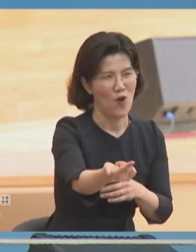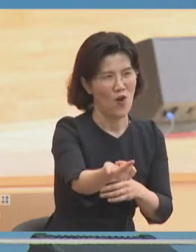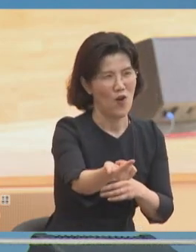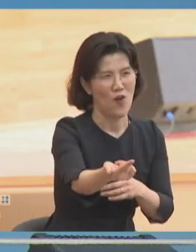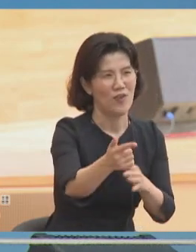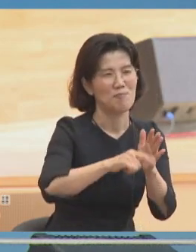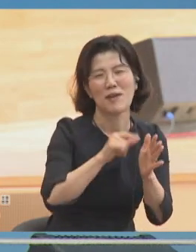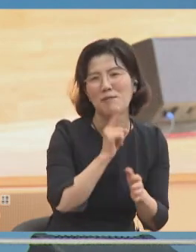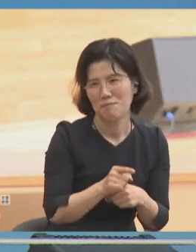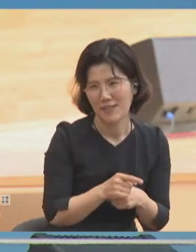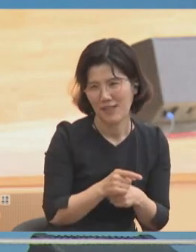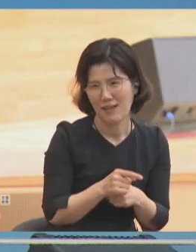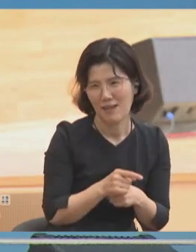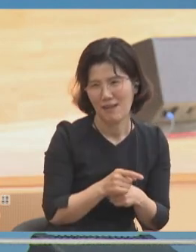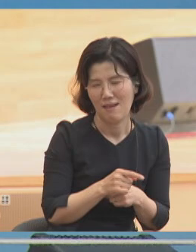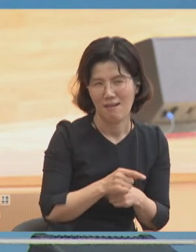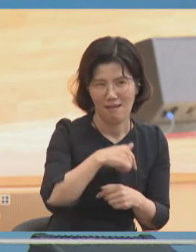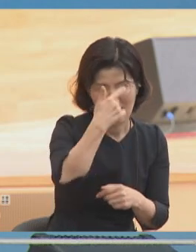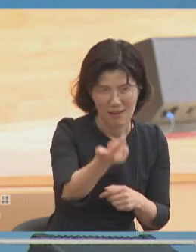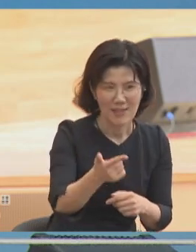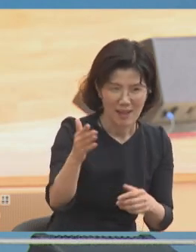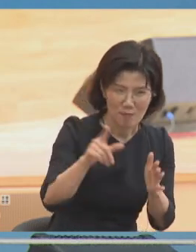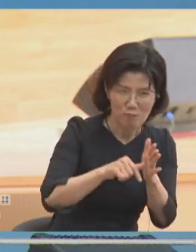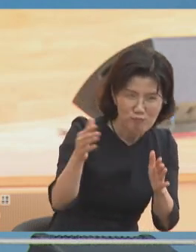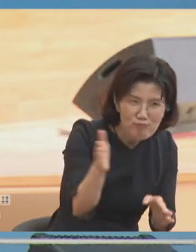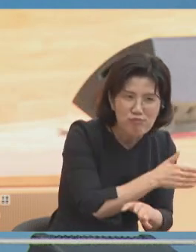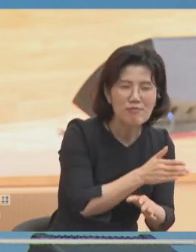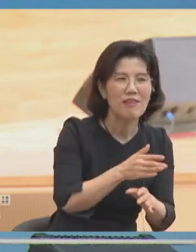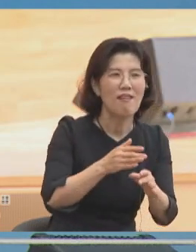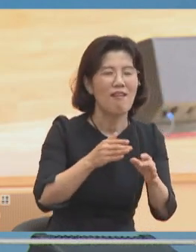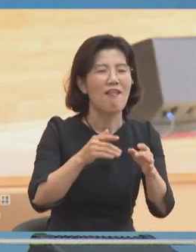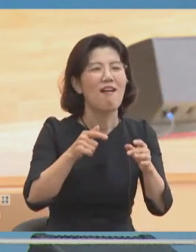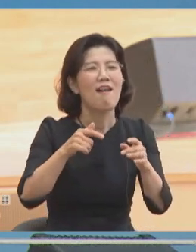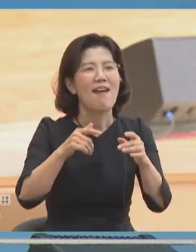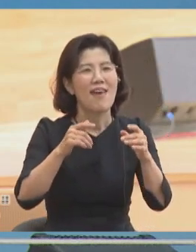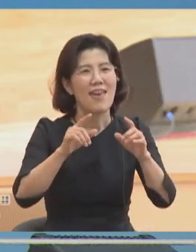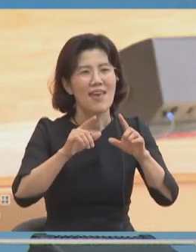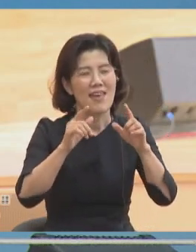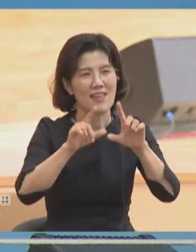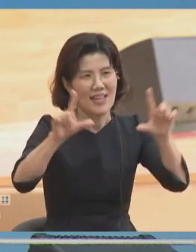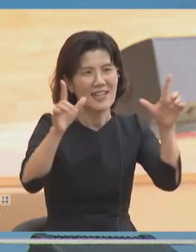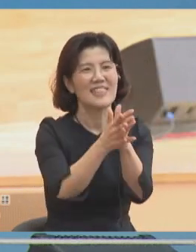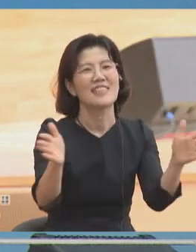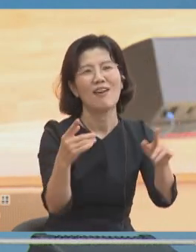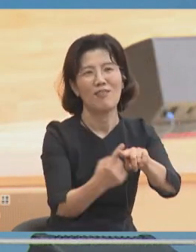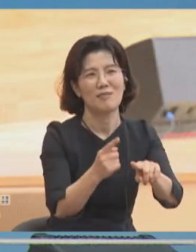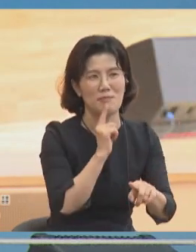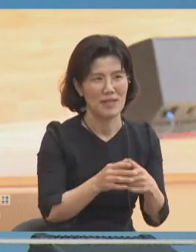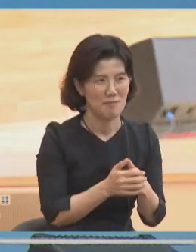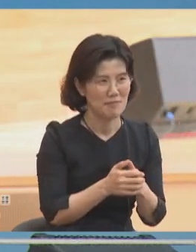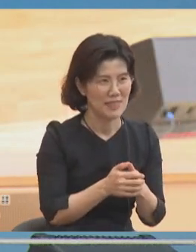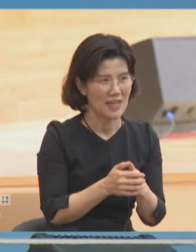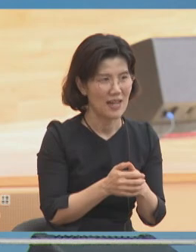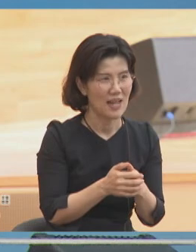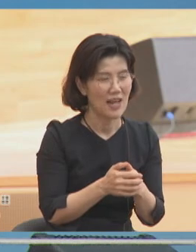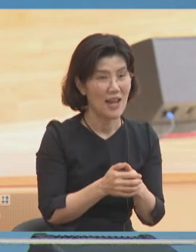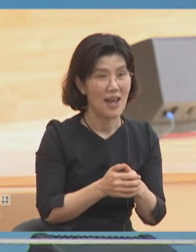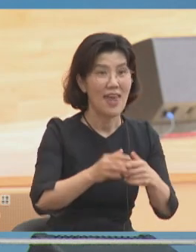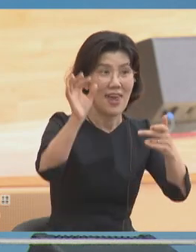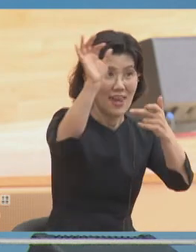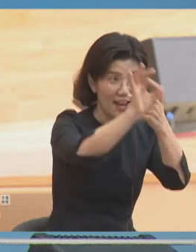때라는 거예요 해가지면서 터 새 날이 시작된다는 말입니다 해가진다는 것은 그렇기 때문에